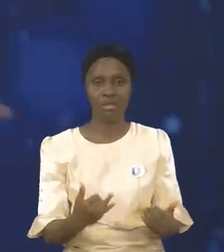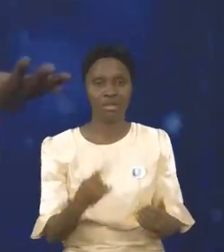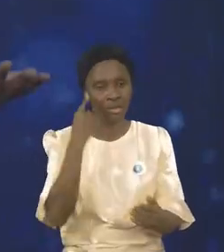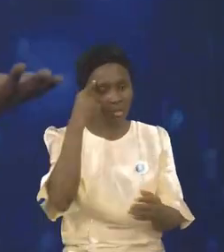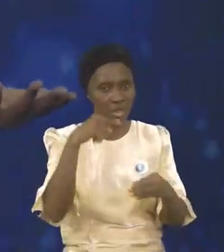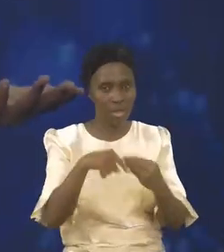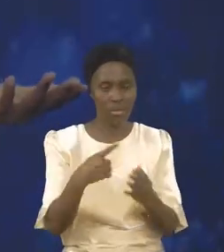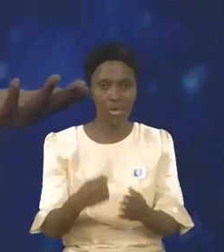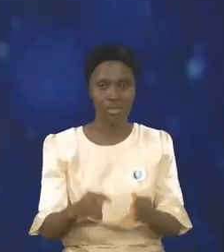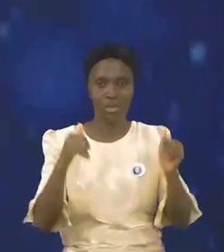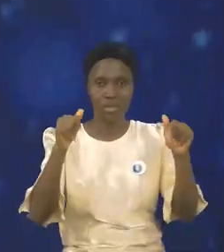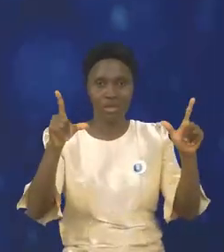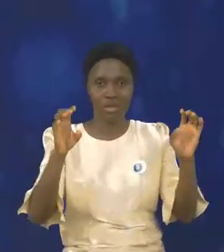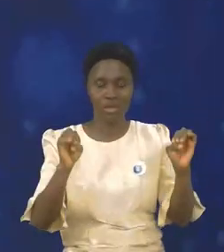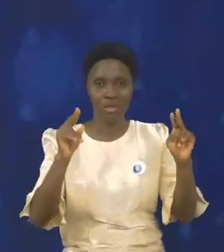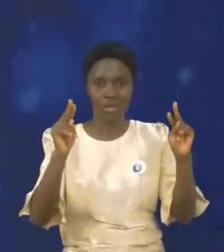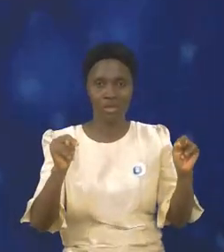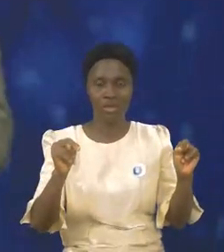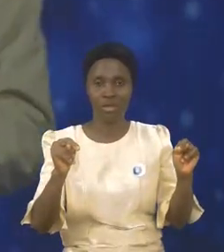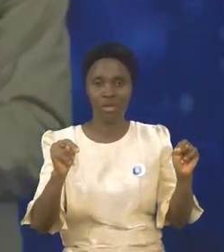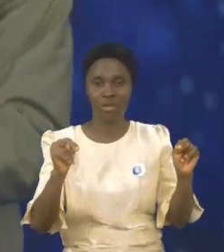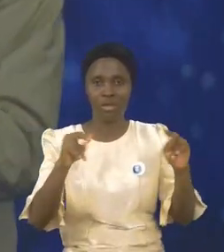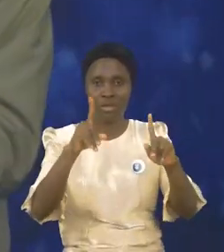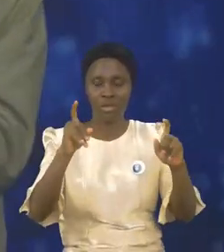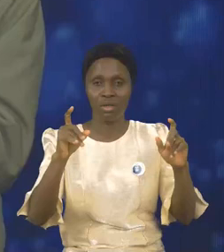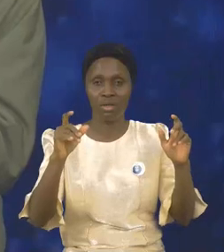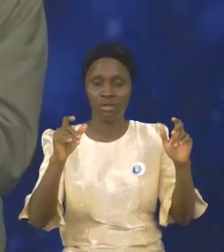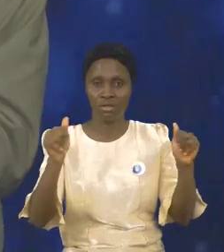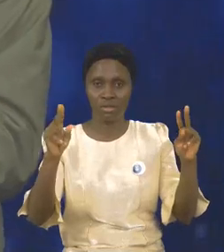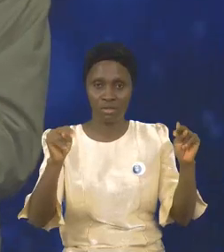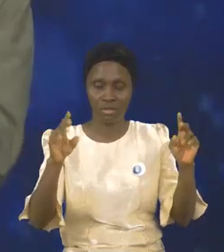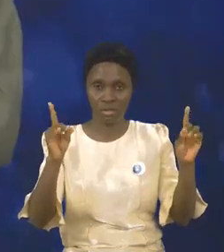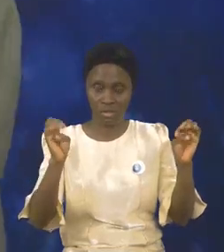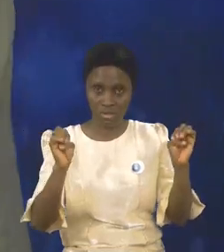pour et détruire toute la terre. Pensez à